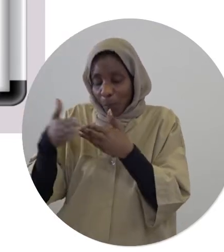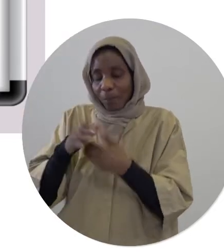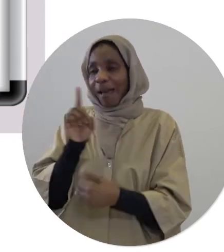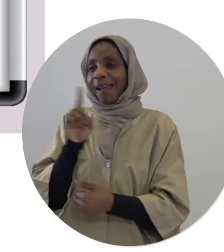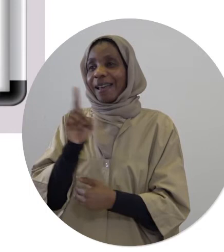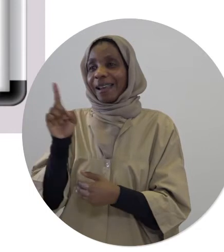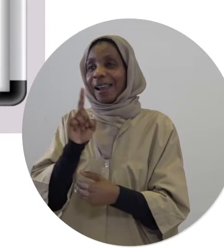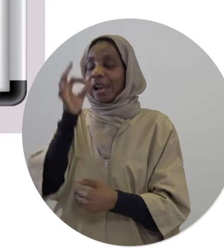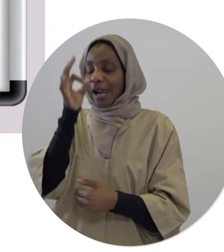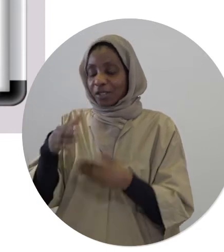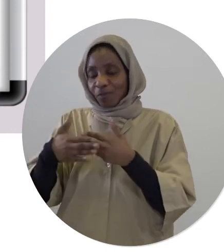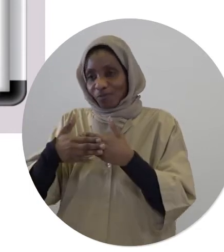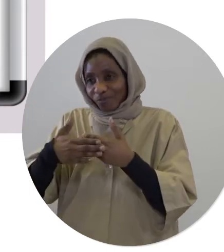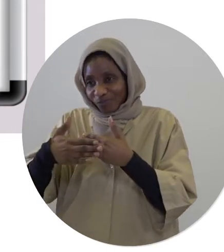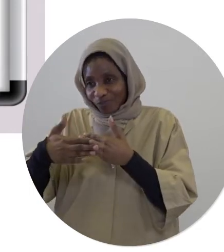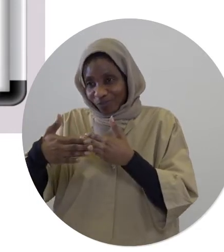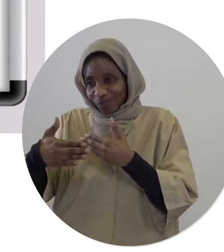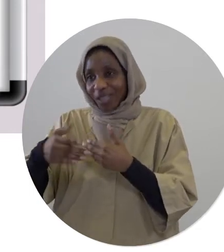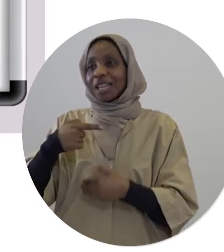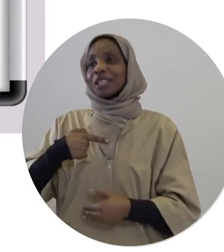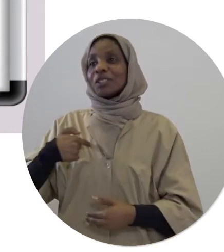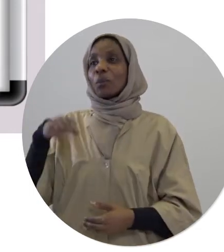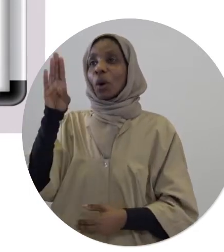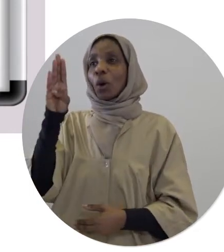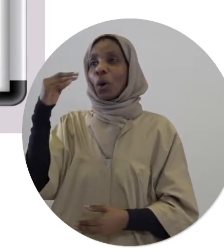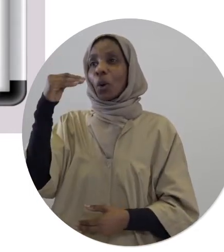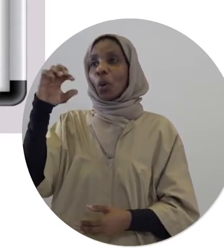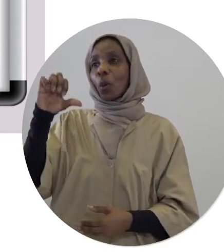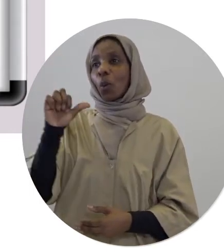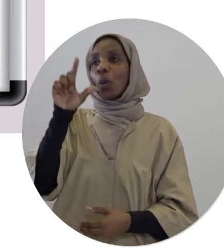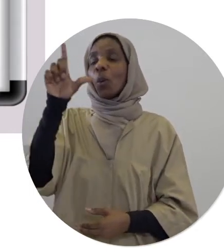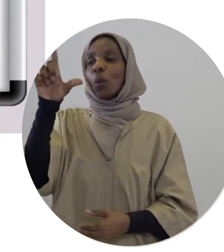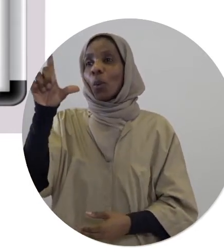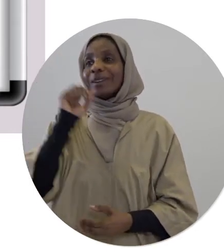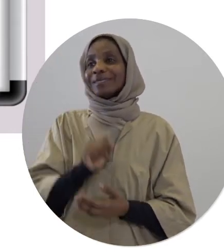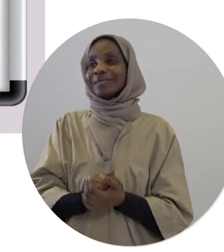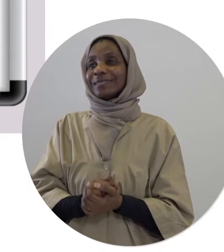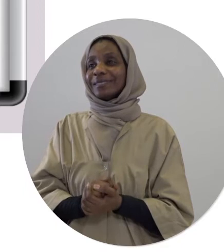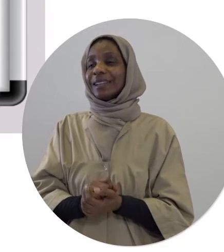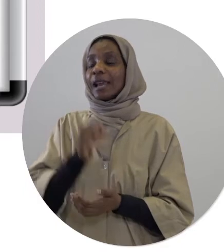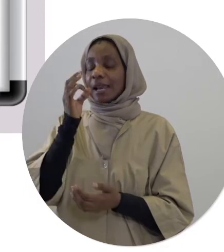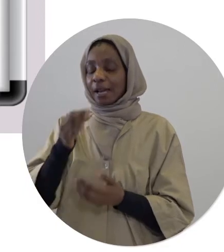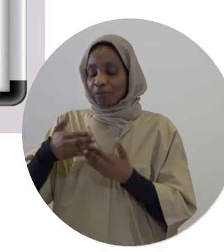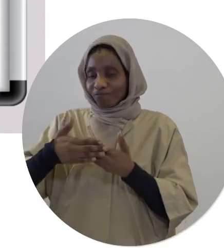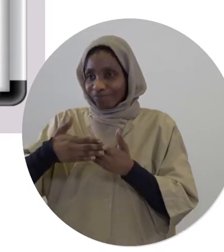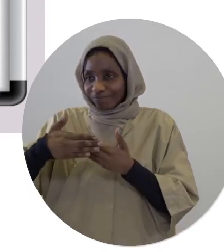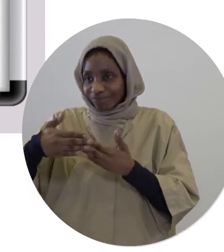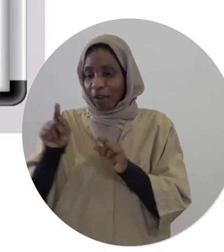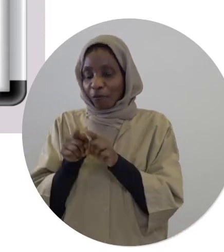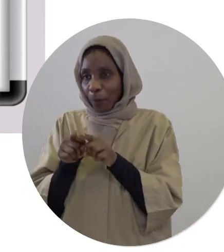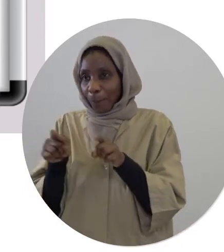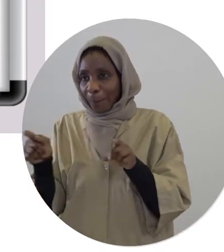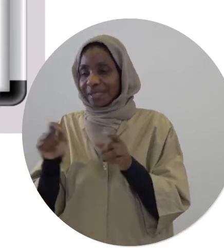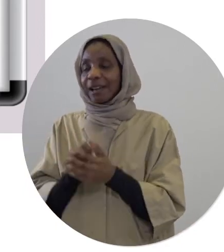البنزين. كذلك المثال الذي يليه، هناك فاصل بين مجموعة الهيدروكسيل